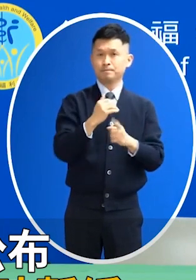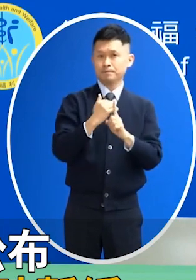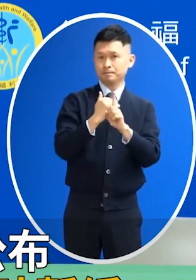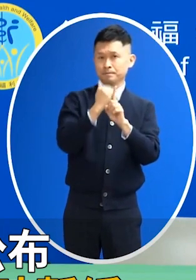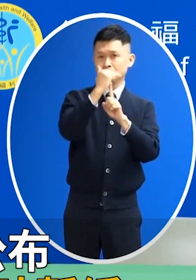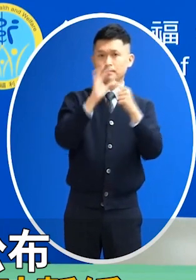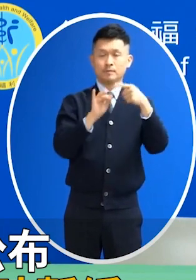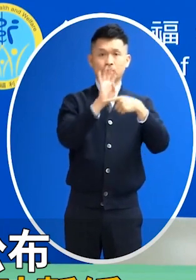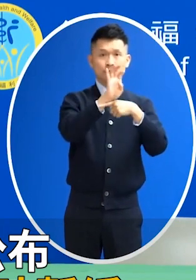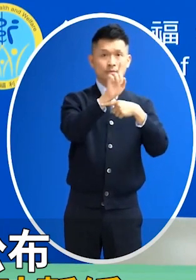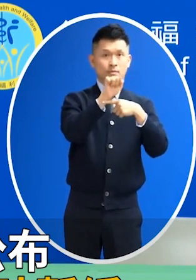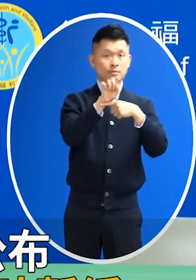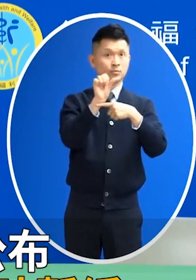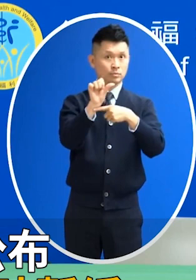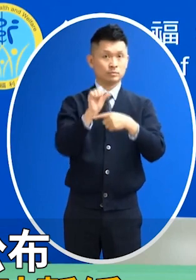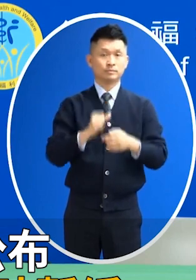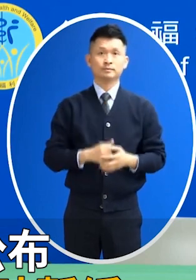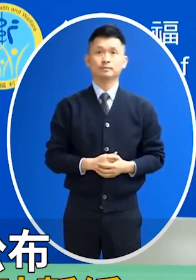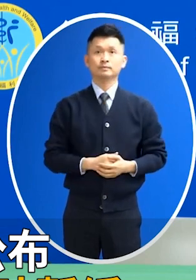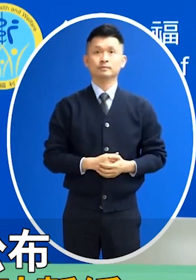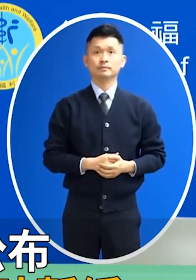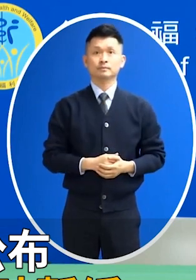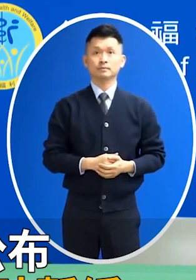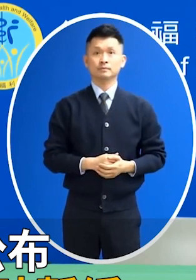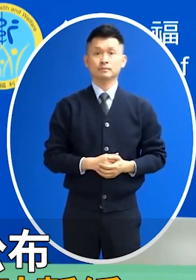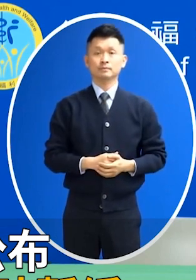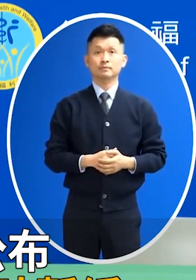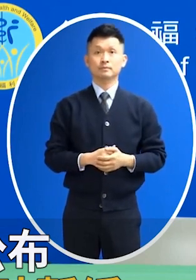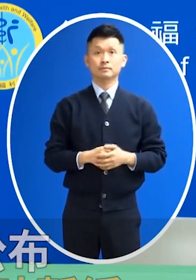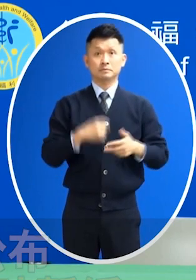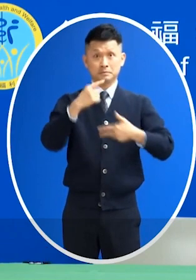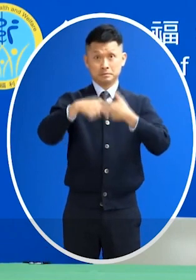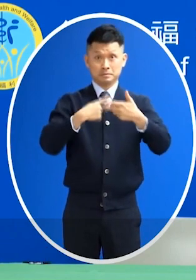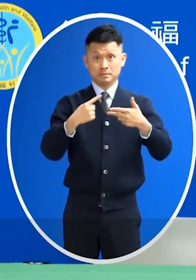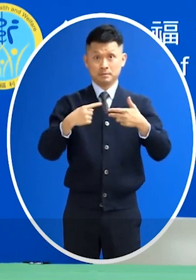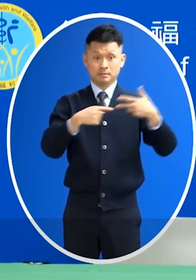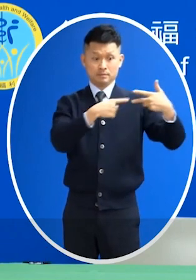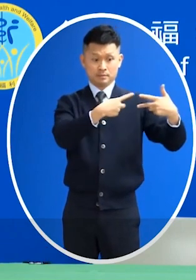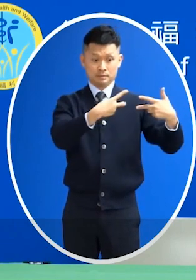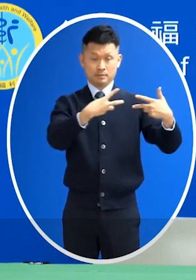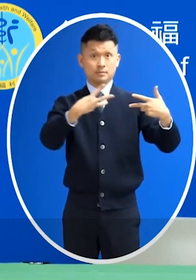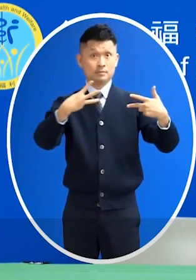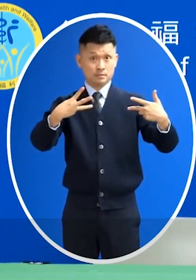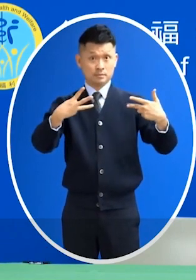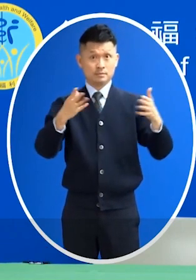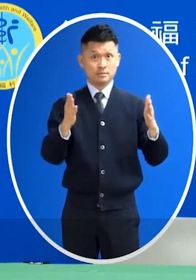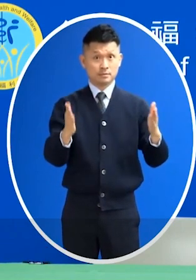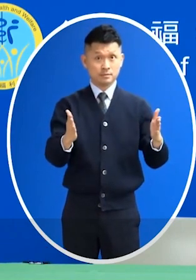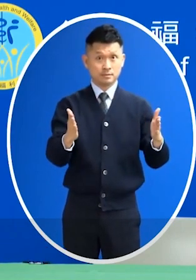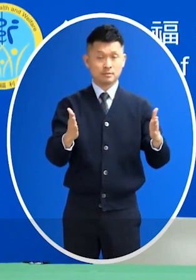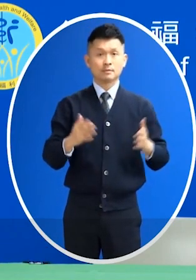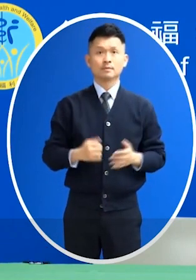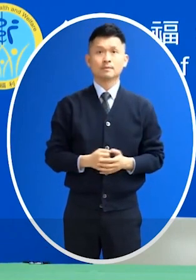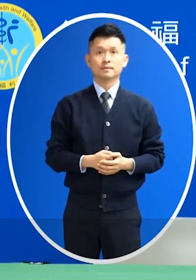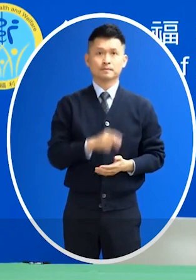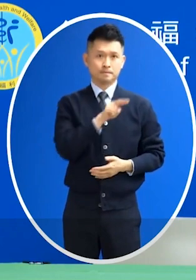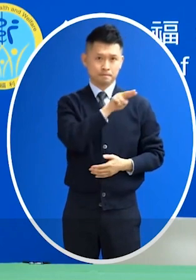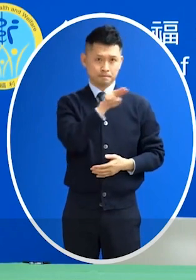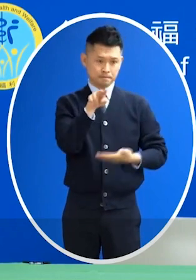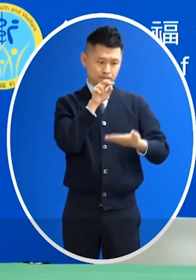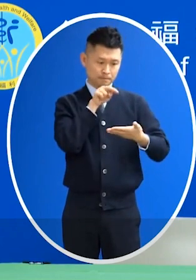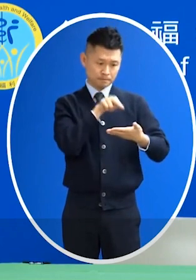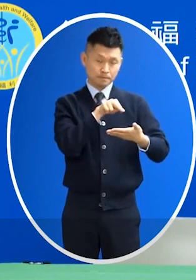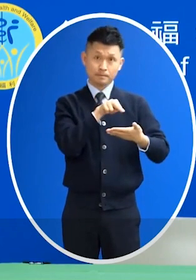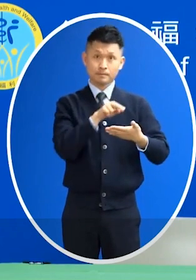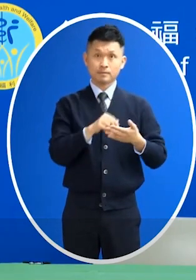了41.5%。那跟从这个礼拜以来，礼拜一到礼拜三，那事实上，上